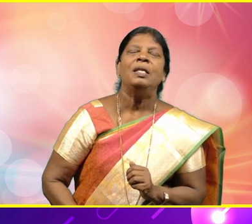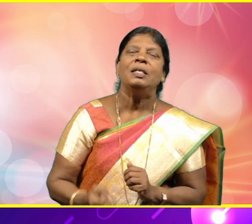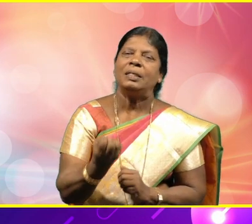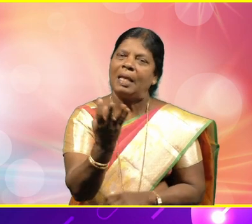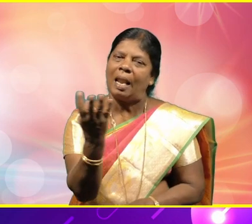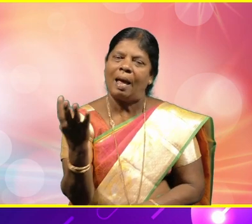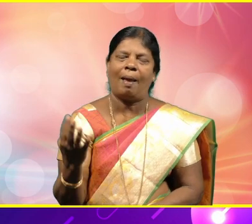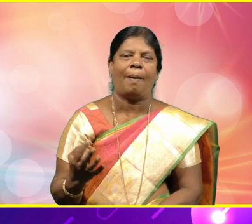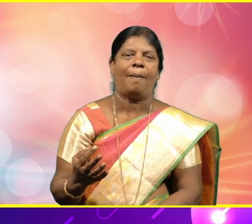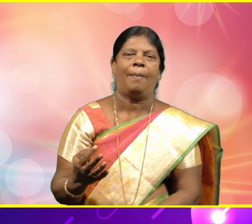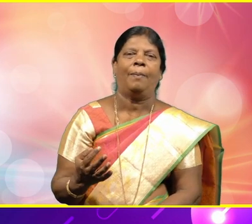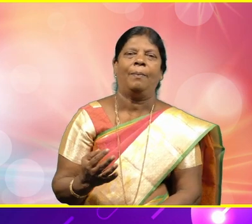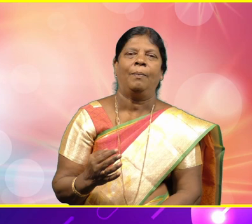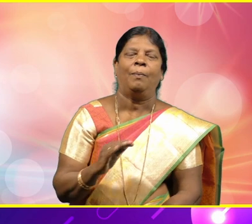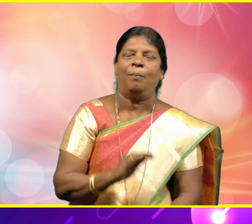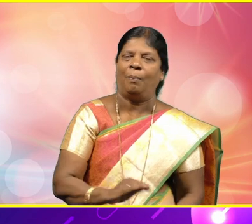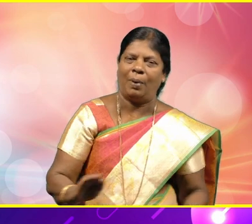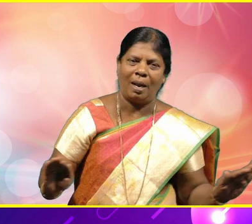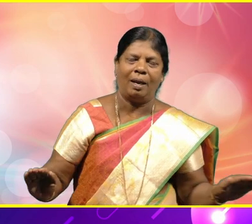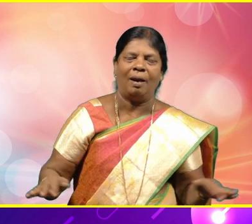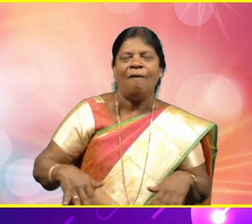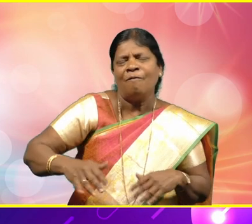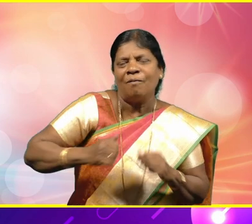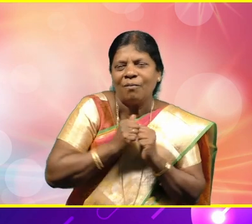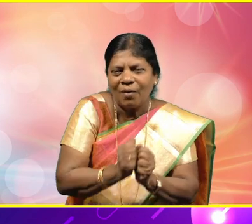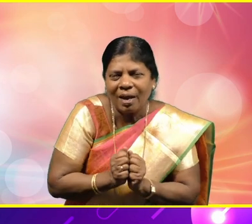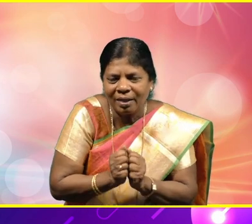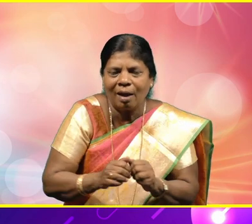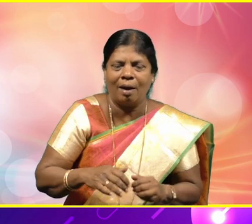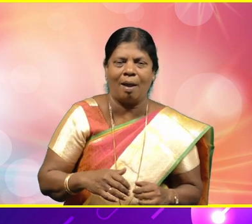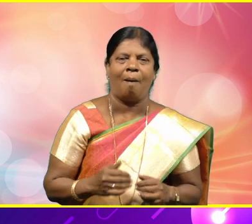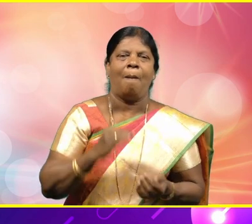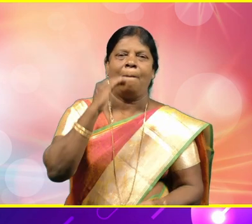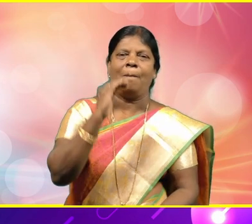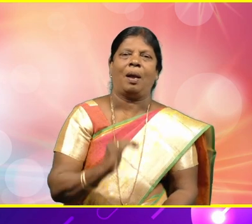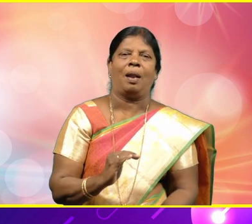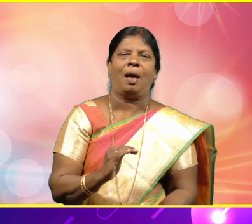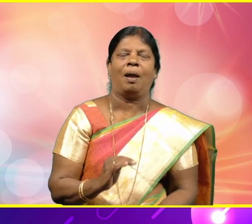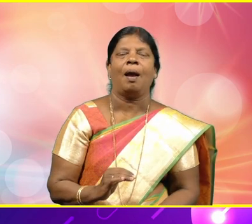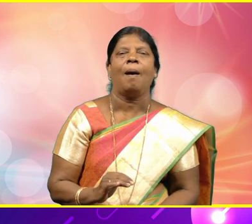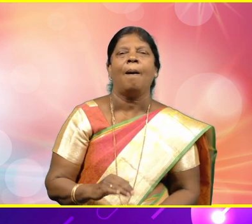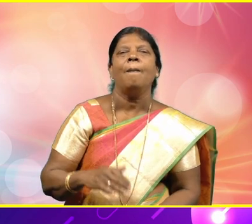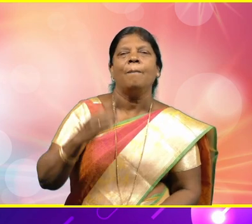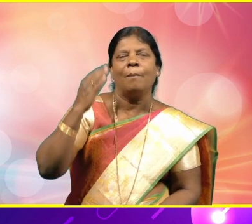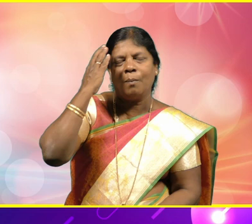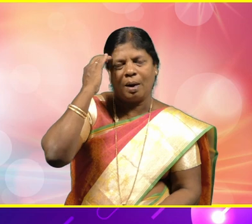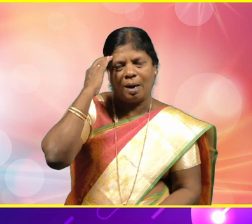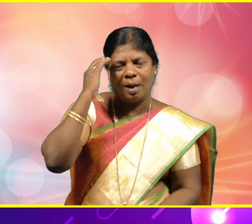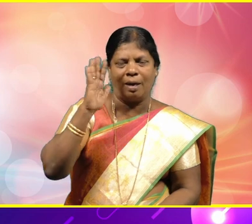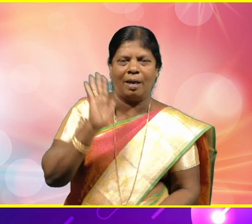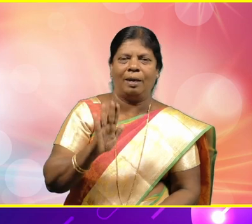சில பிள்ளைகள் வயதான பெரியோருக்கு மகனாக மகளாக இருந்து